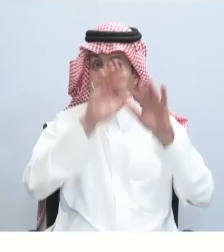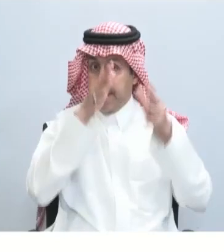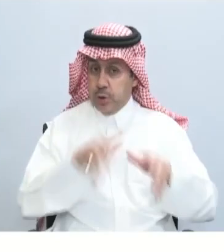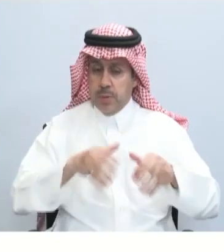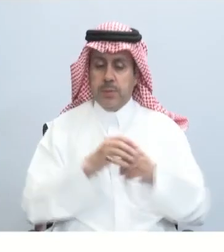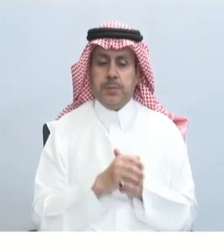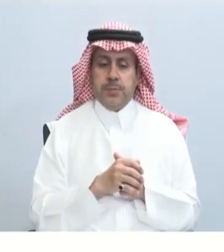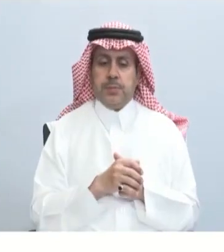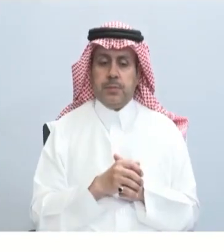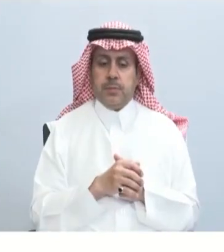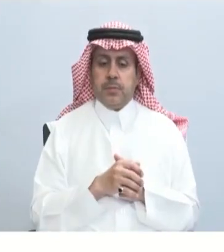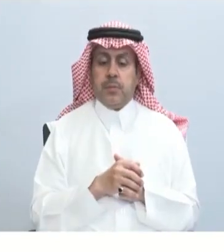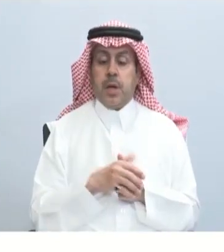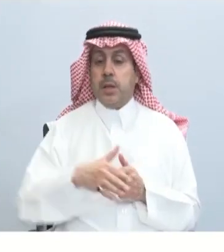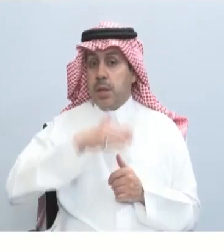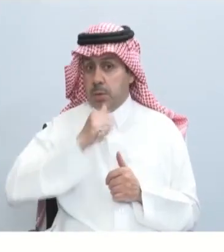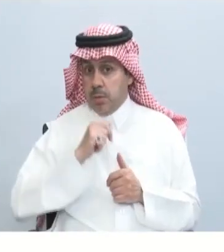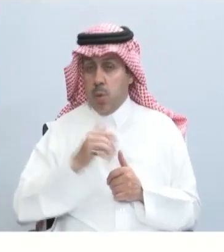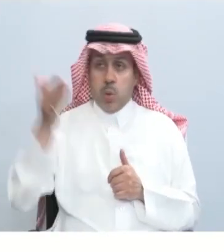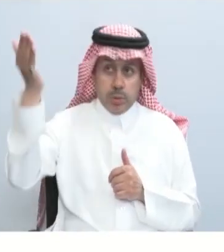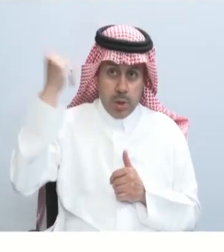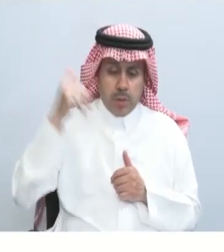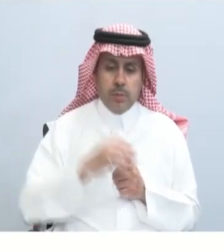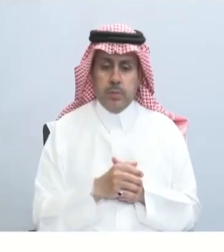الرمات حتى ياذن لهم